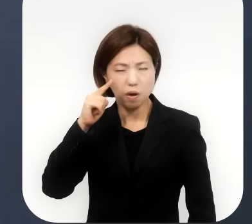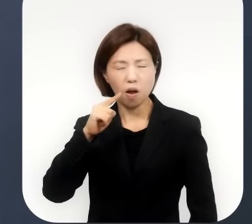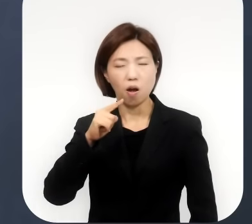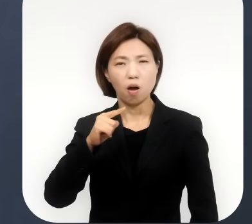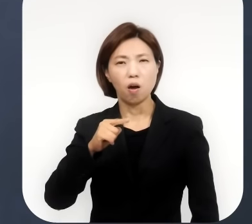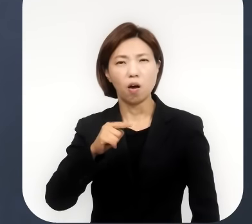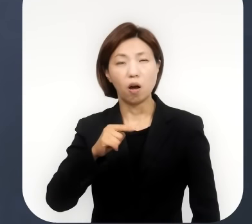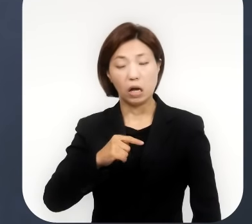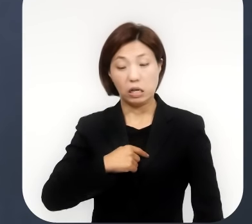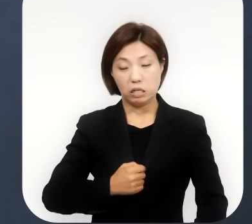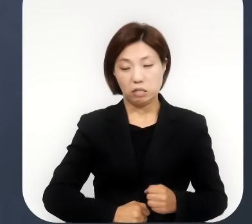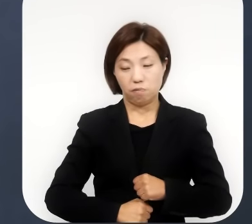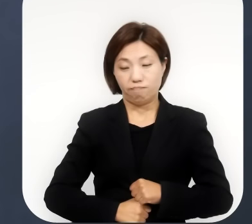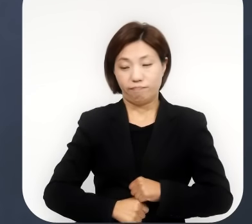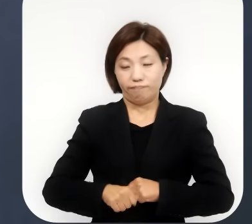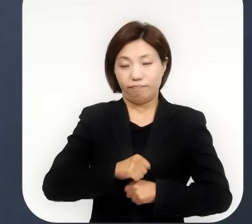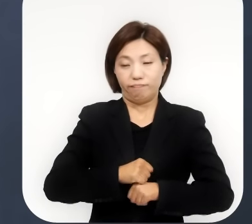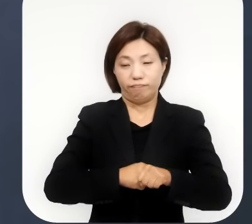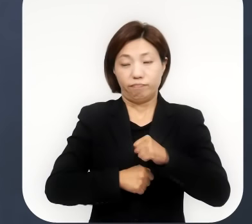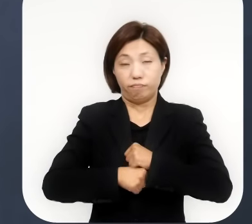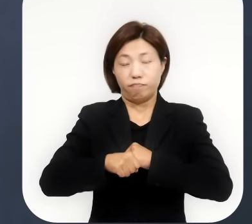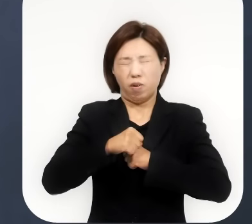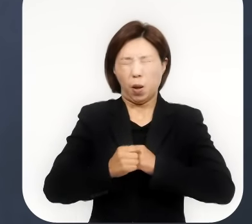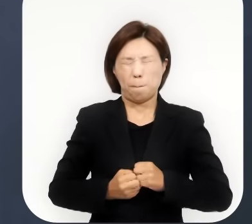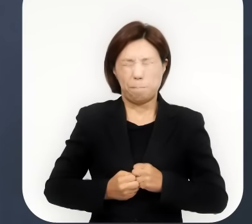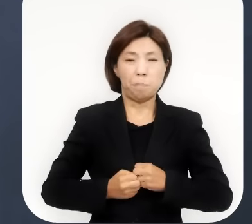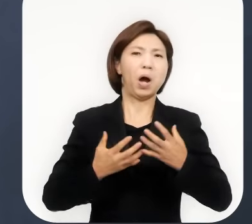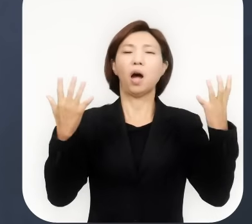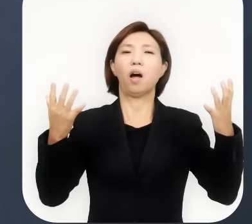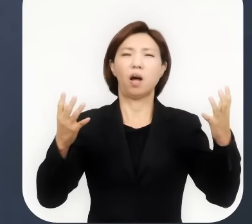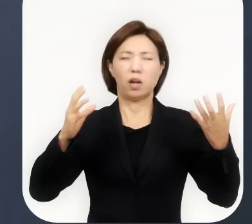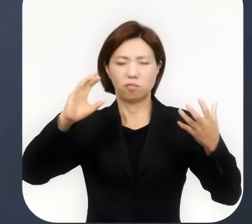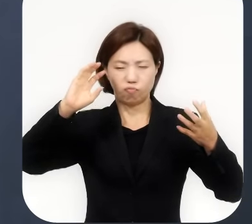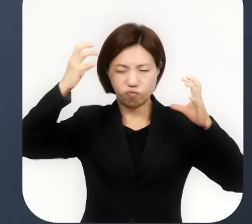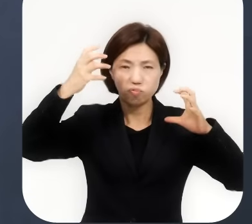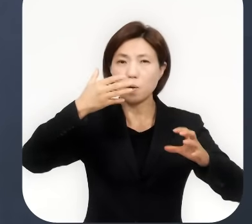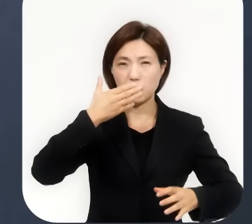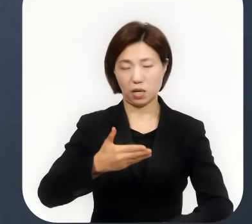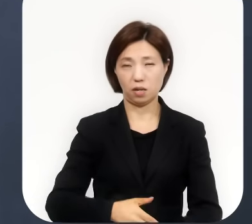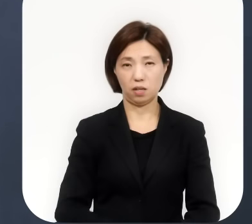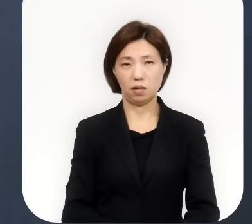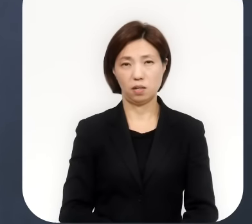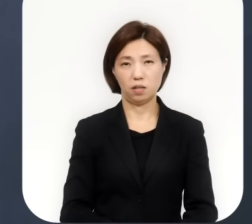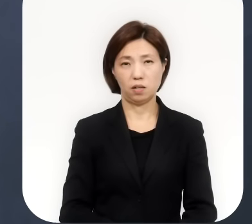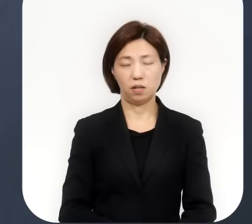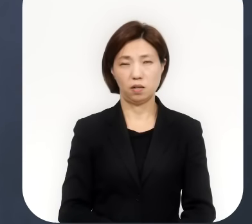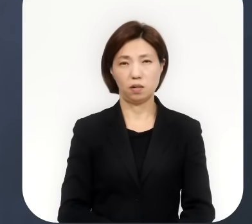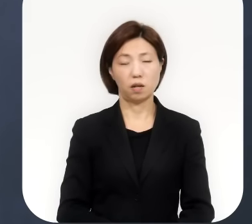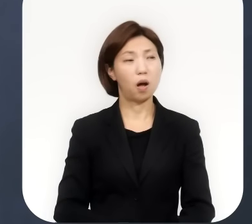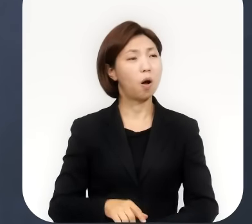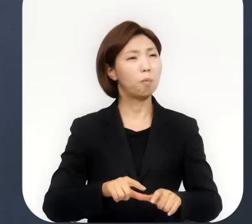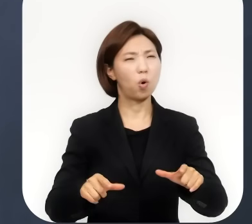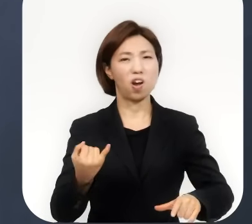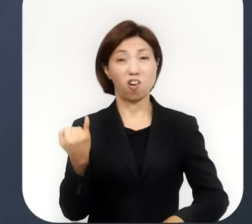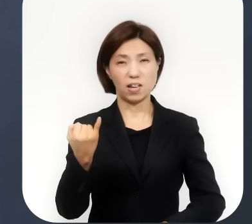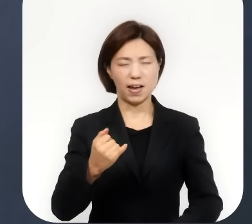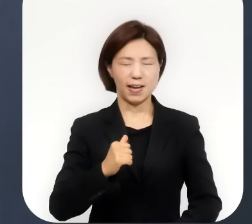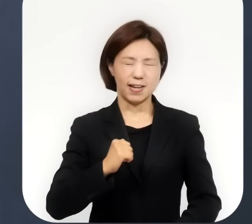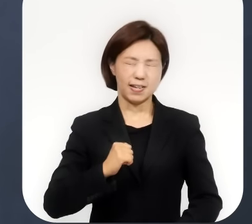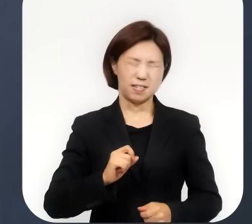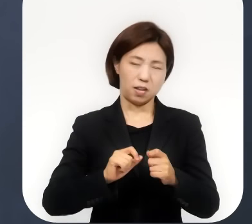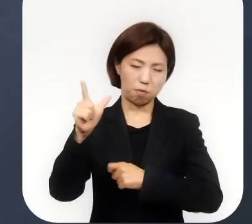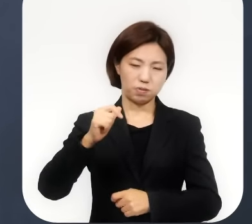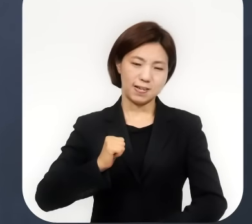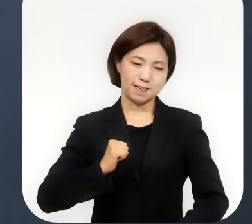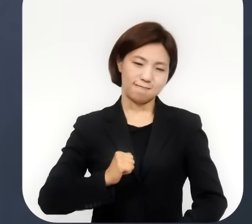이렇게 해가지고 이제 이제 사고가 생길 위험이 있다이 말이야 어 그래서 보통 여자들이